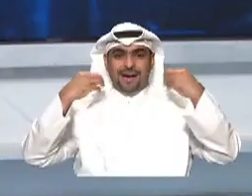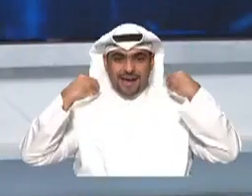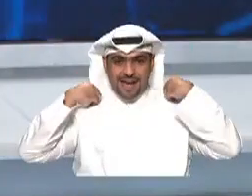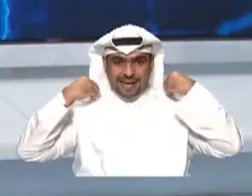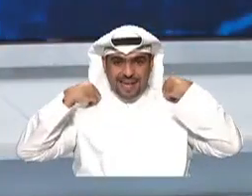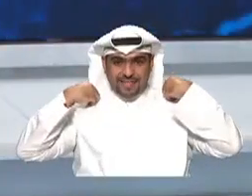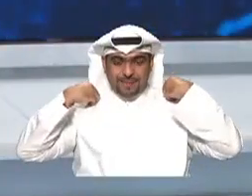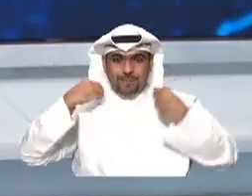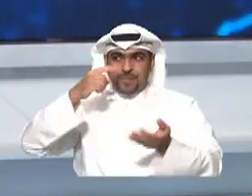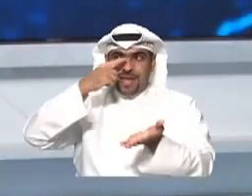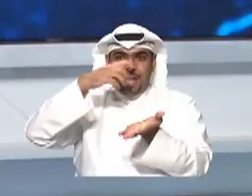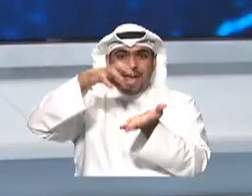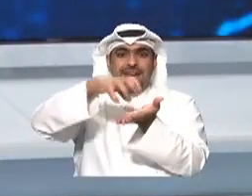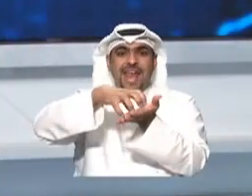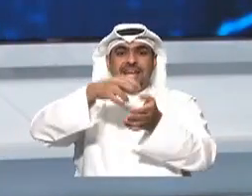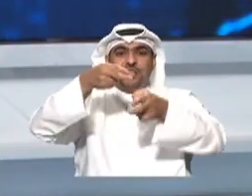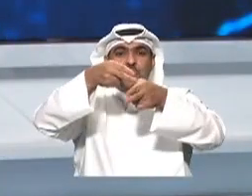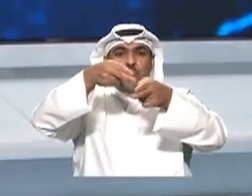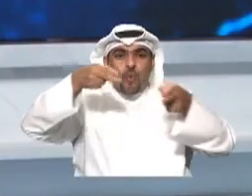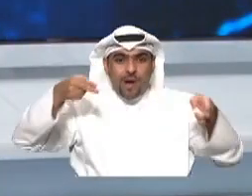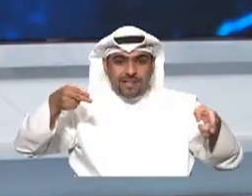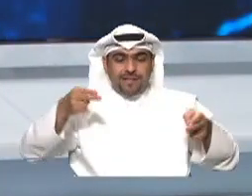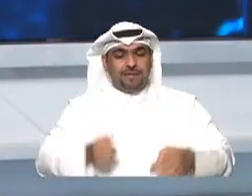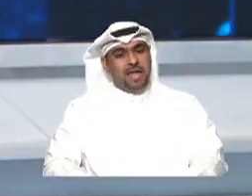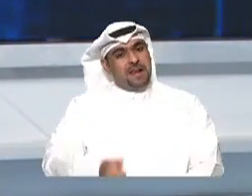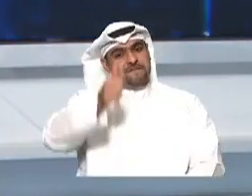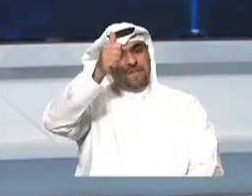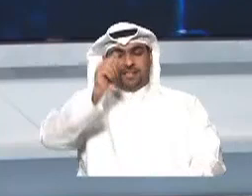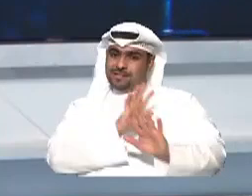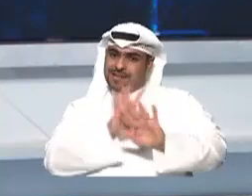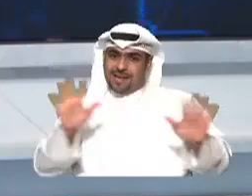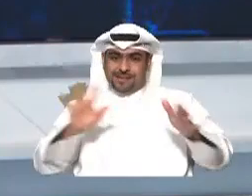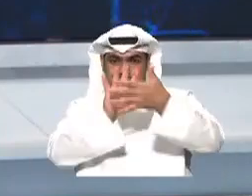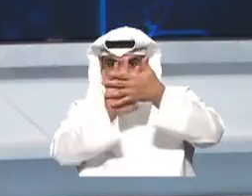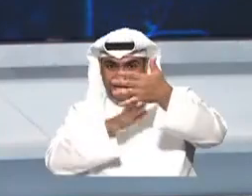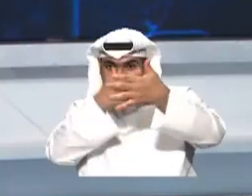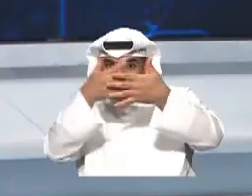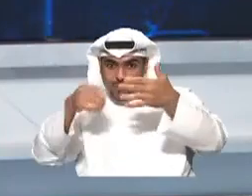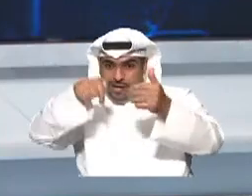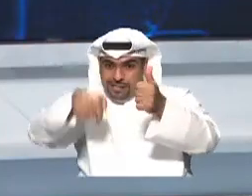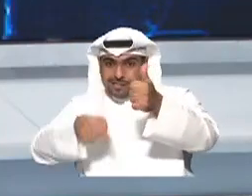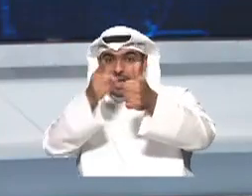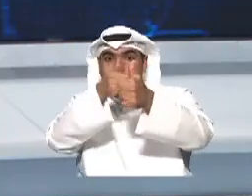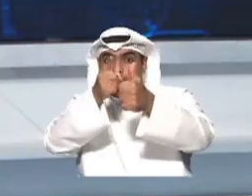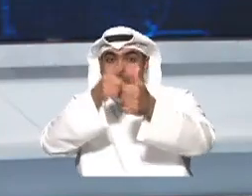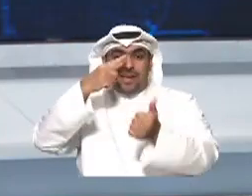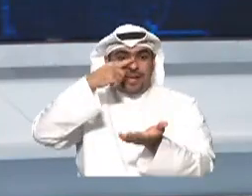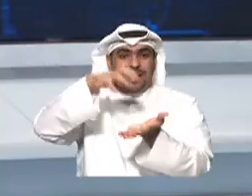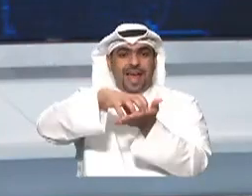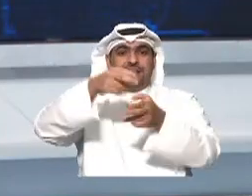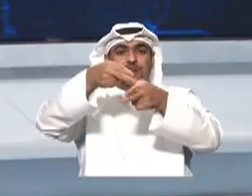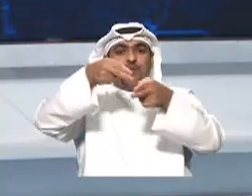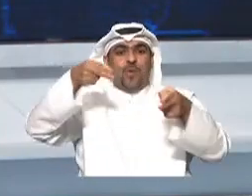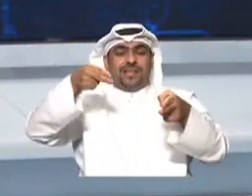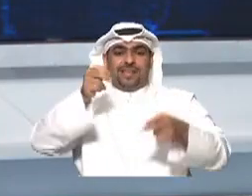بات فريق الكويت لكرة القدم أول المتأهلين لنهائي كأس سمو الأمير أغلى الكؤوس، وذلك بعدما تمكن